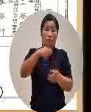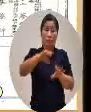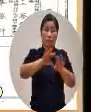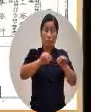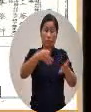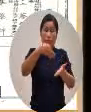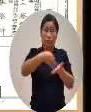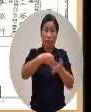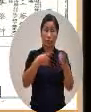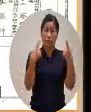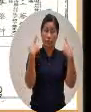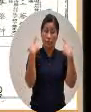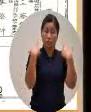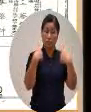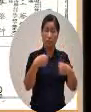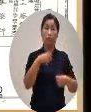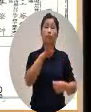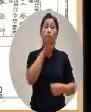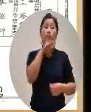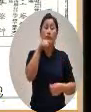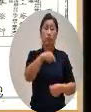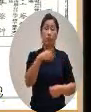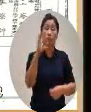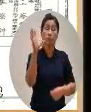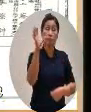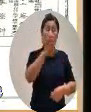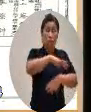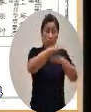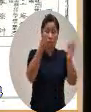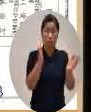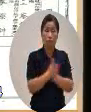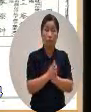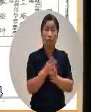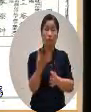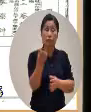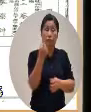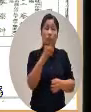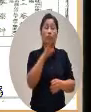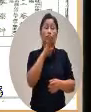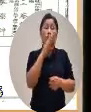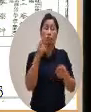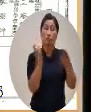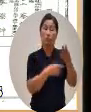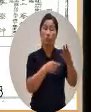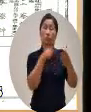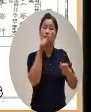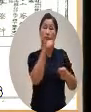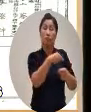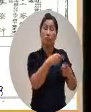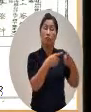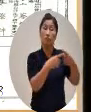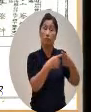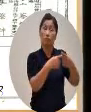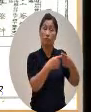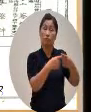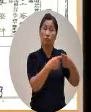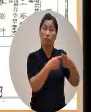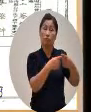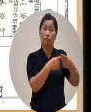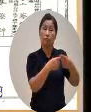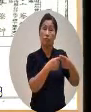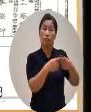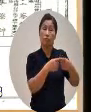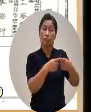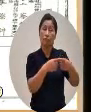原來的土地的登記在原來的所有權是在隔壁甸這四個四層的地住好在這個